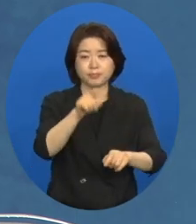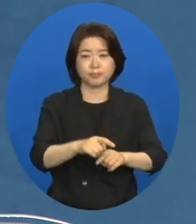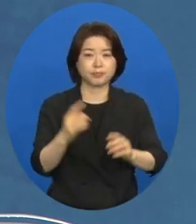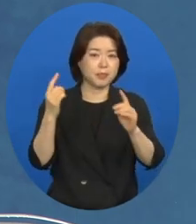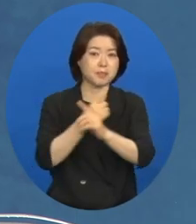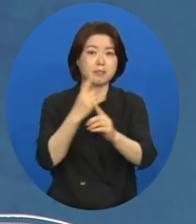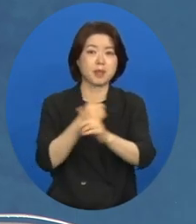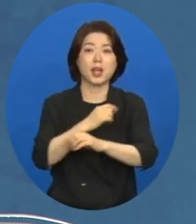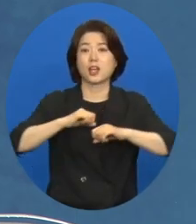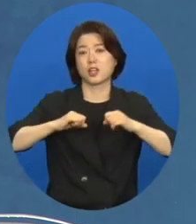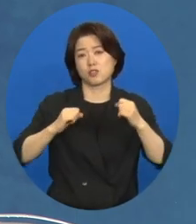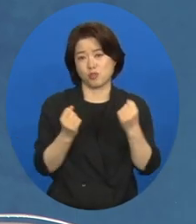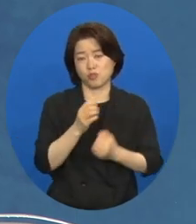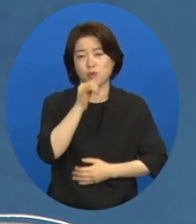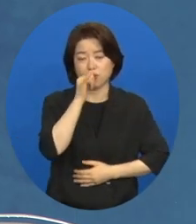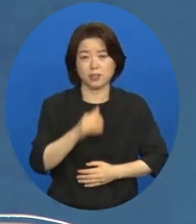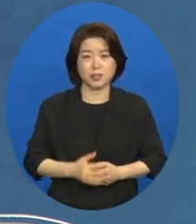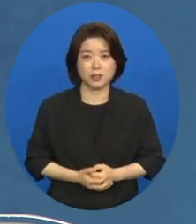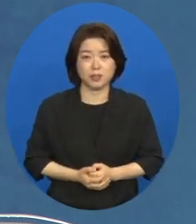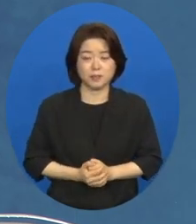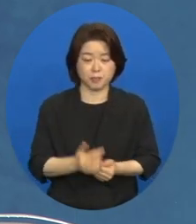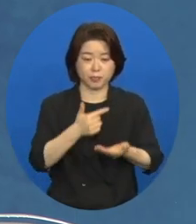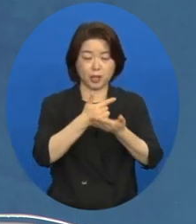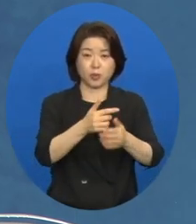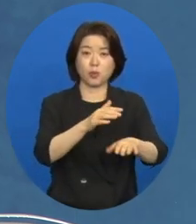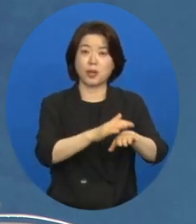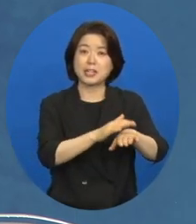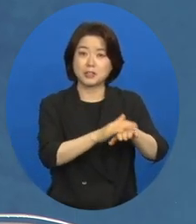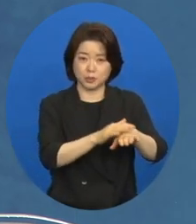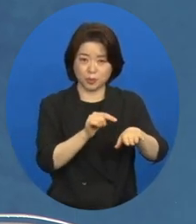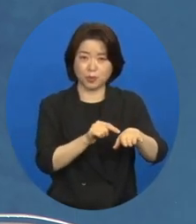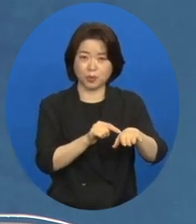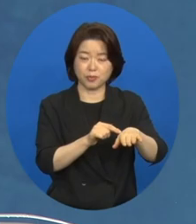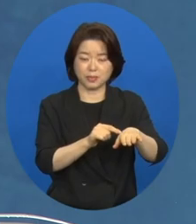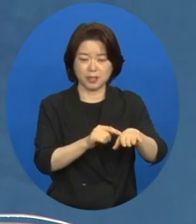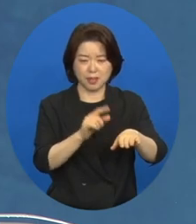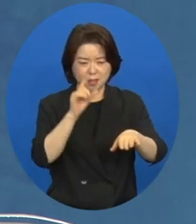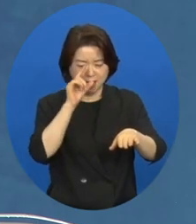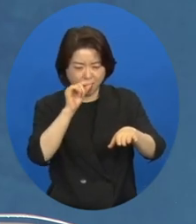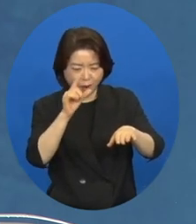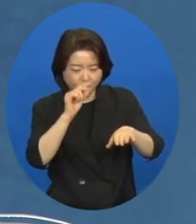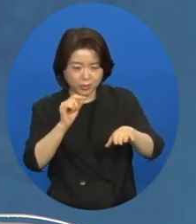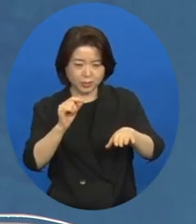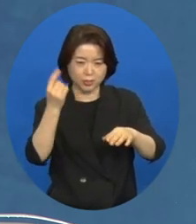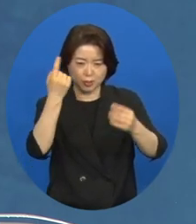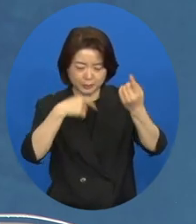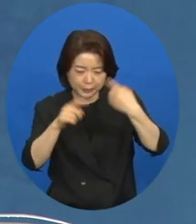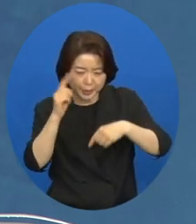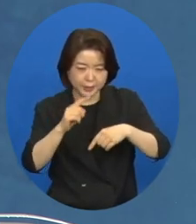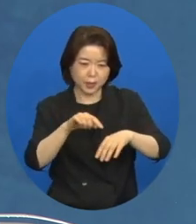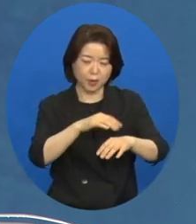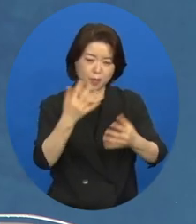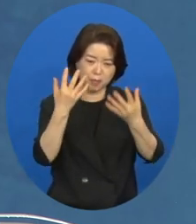있었어요. 여러분, 노아의 손, 그 거칠고 투박하고 상처나고 찢긴 그